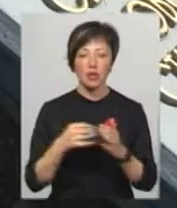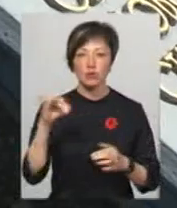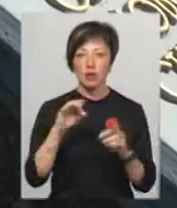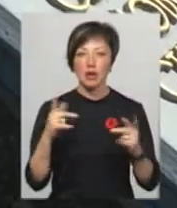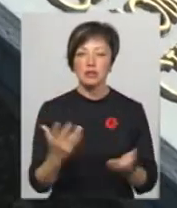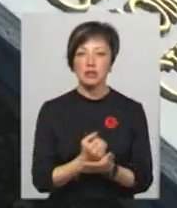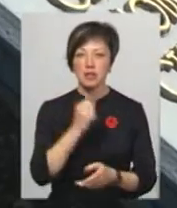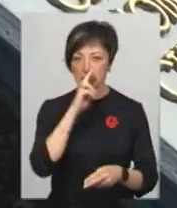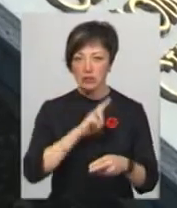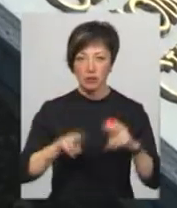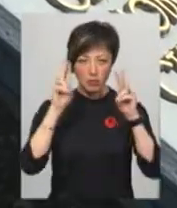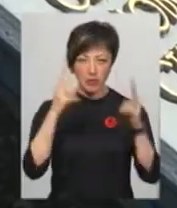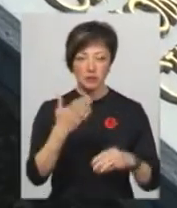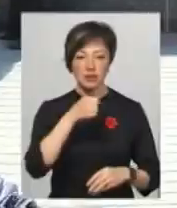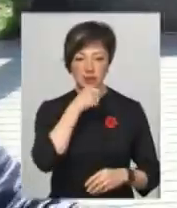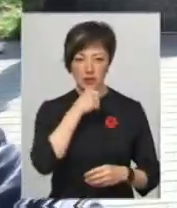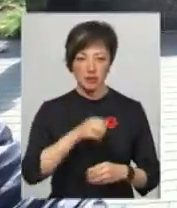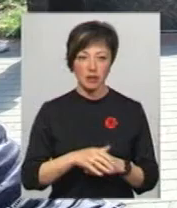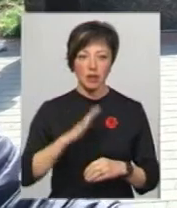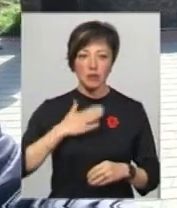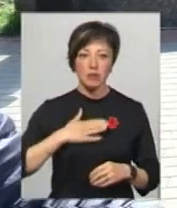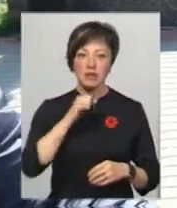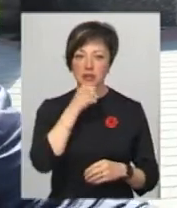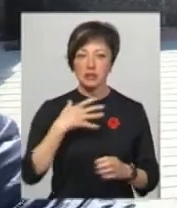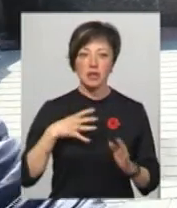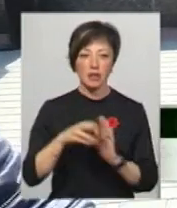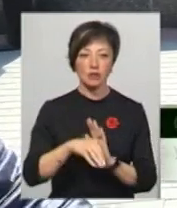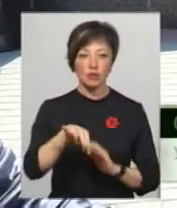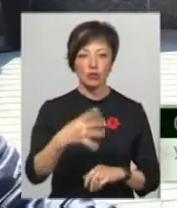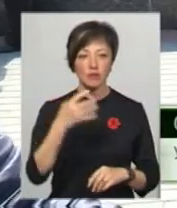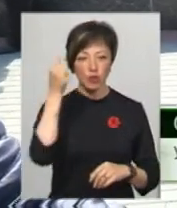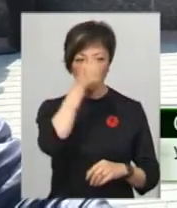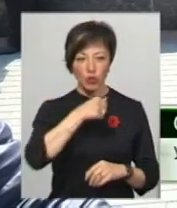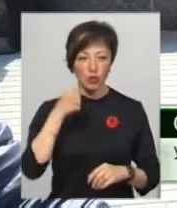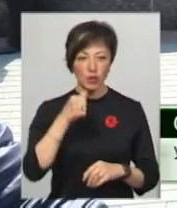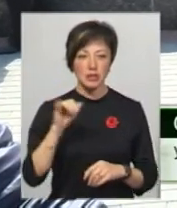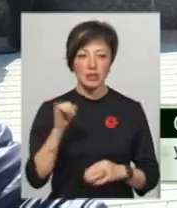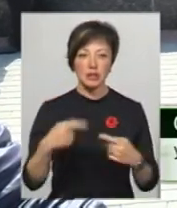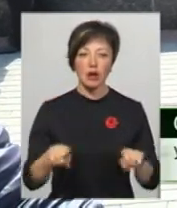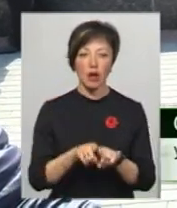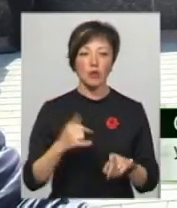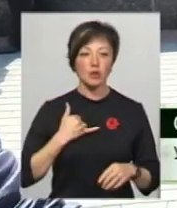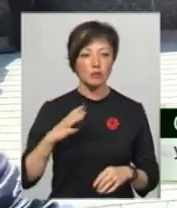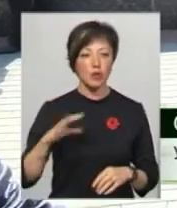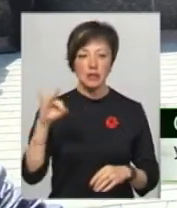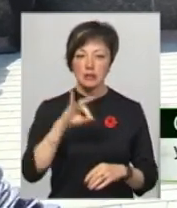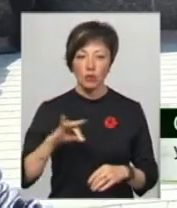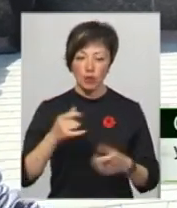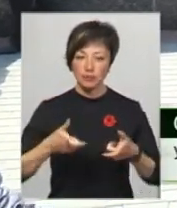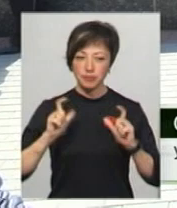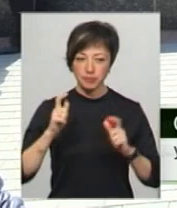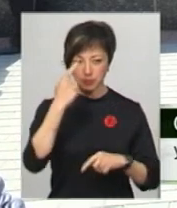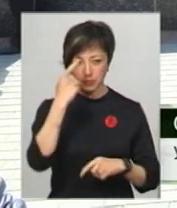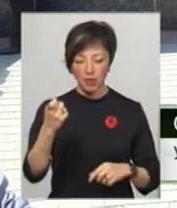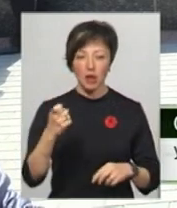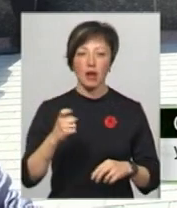знайшли зниклого безвісти її діда. Мій дід, він загинув в 44-му році, і така в нас була історія. Прийшла звістка, що